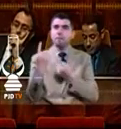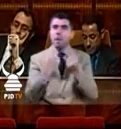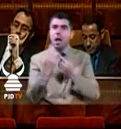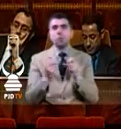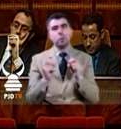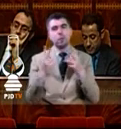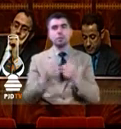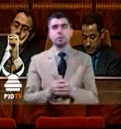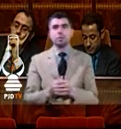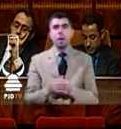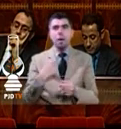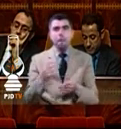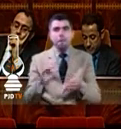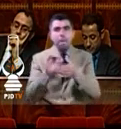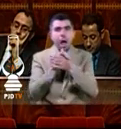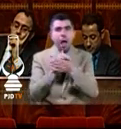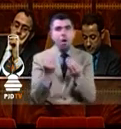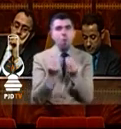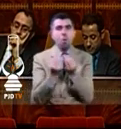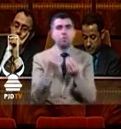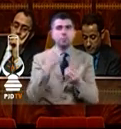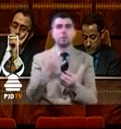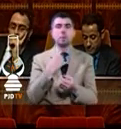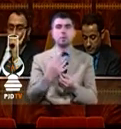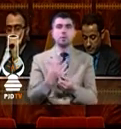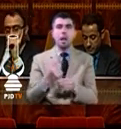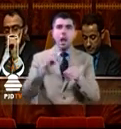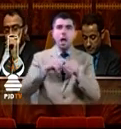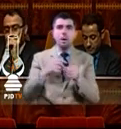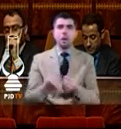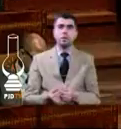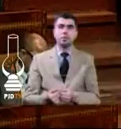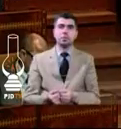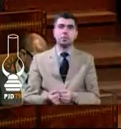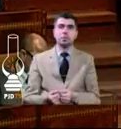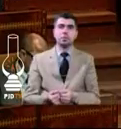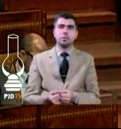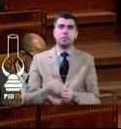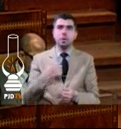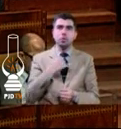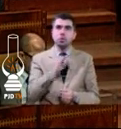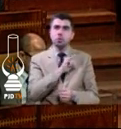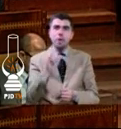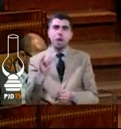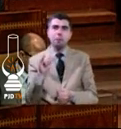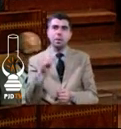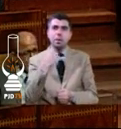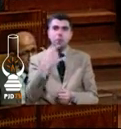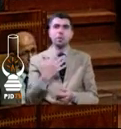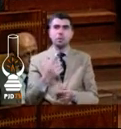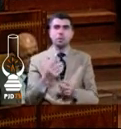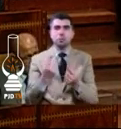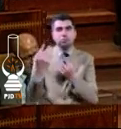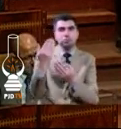العلاقات وكنتعاطف معهم، وهذا الشيء تتعرفوه تنقولوه تنعلنوا، ولا أخفيكم أن علاقتي معهم حتى علاقتهم